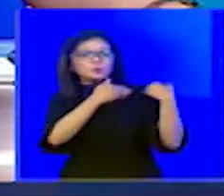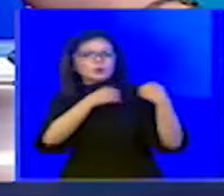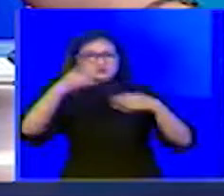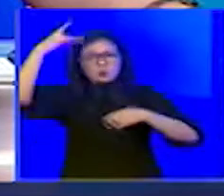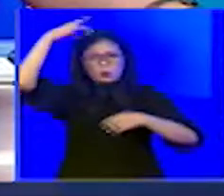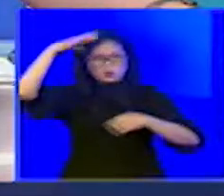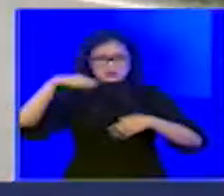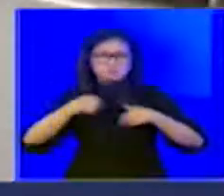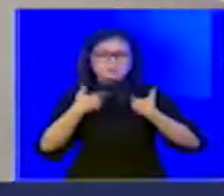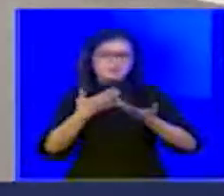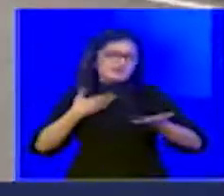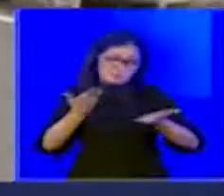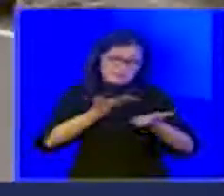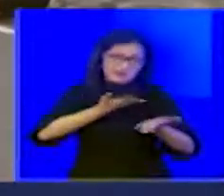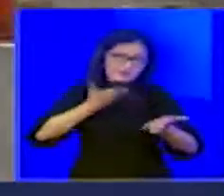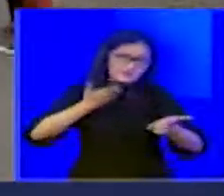ditindak.